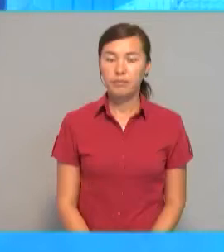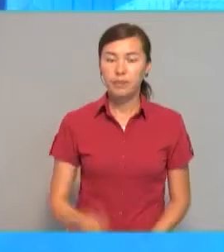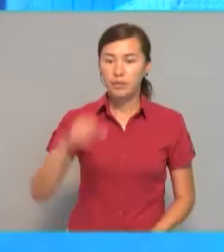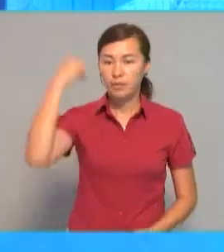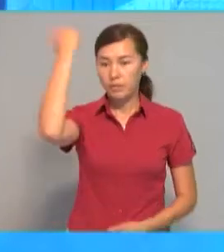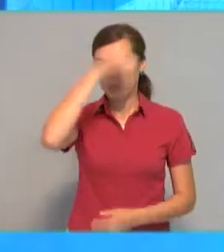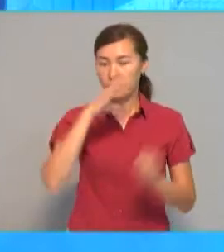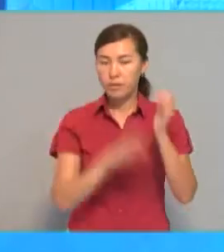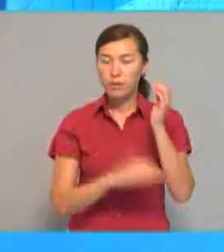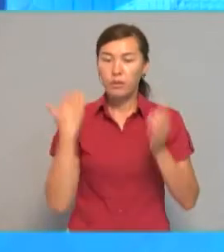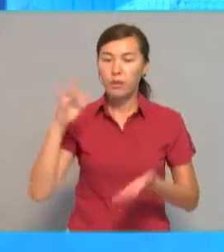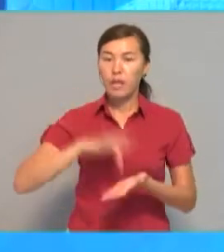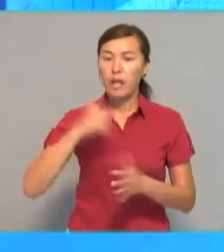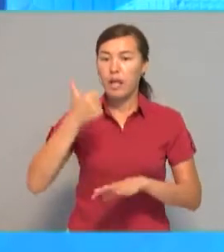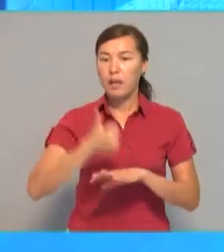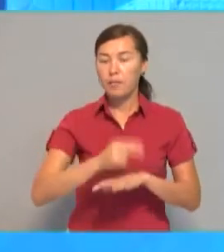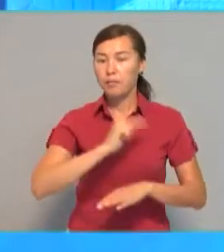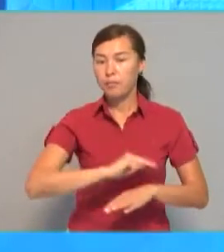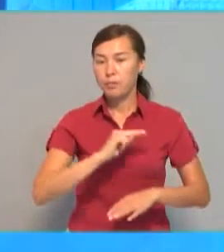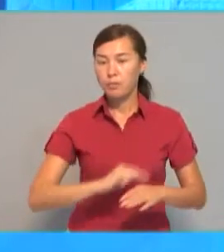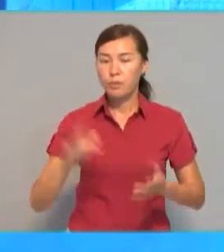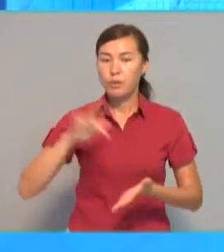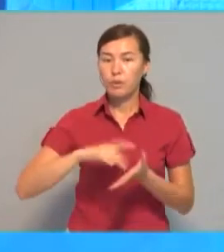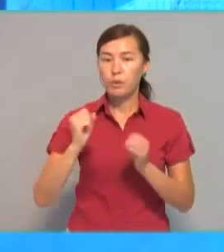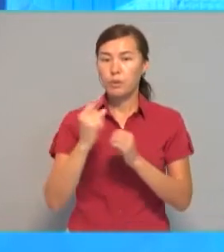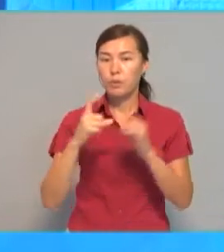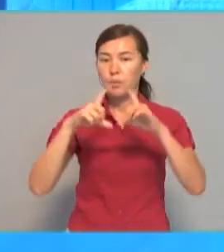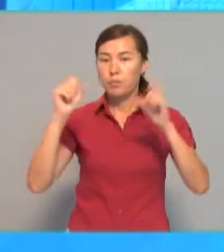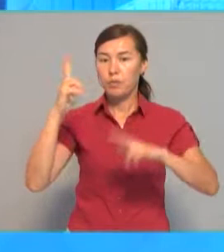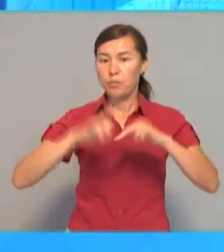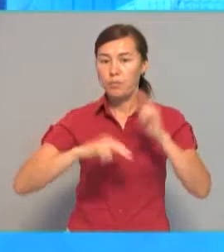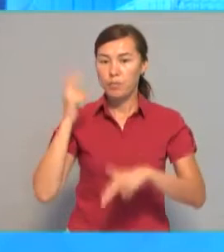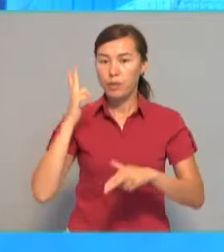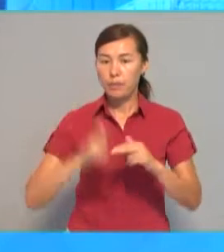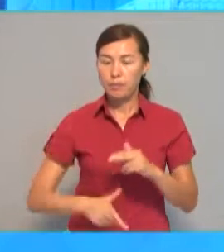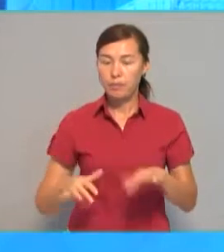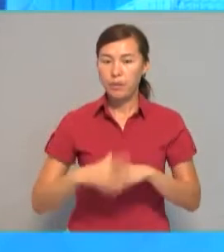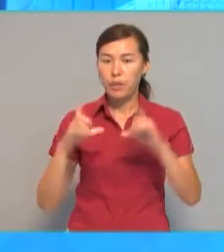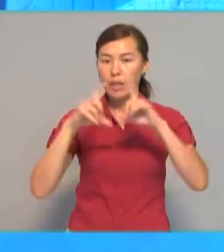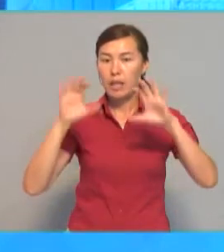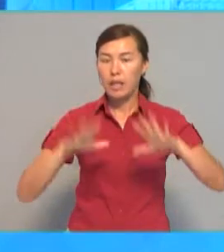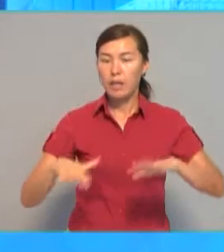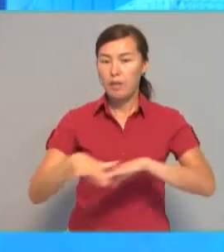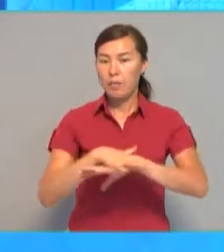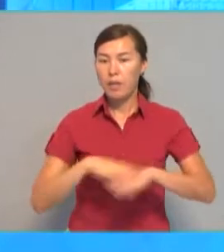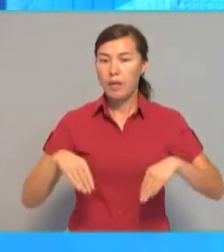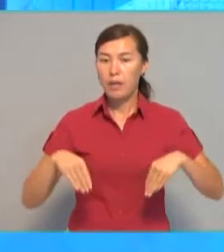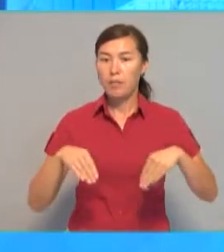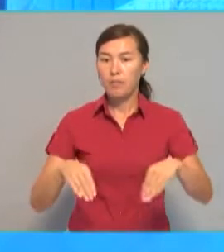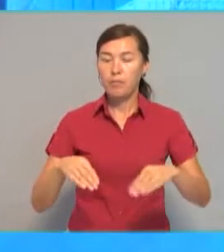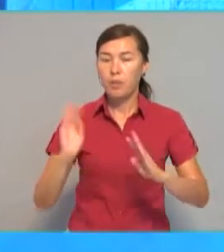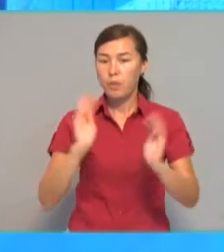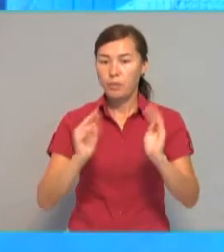Жыл соңына дейін Түркістан қаласы әкімшілік іскерлік орталығындағы 11 нысанның құрылысы толық аяқталады. Жаңа ғимараттардың ауласы абаттандырылып,